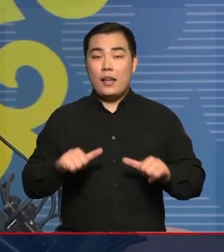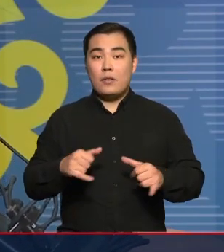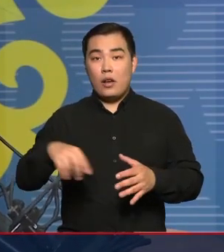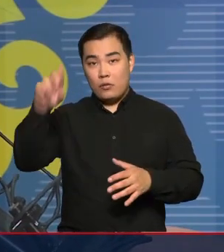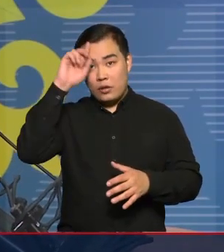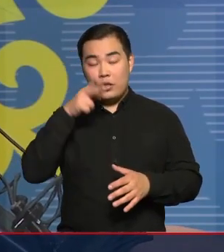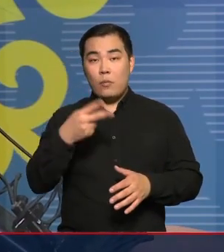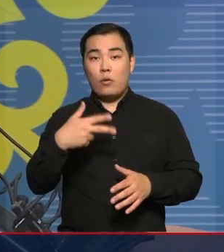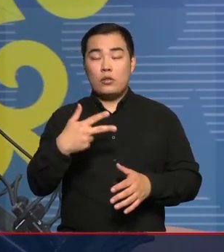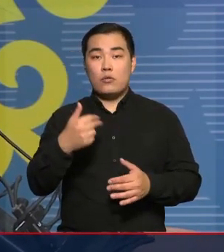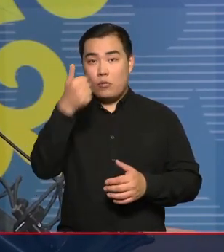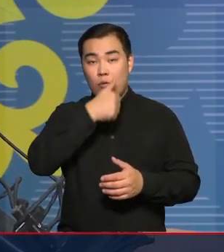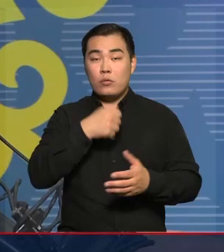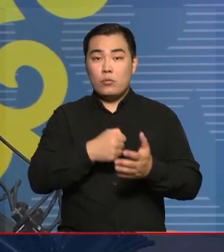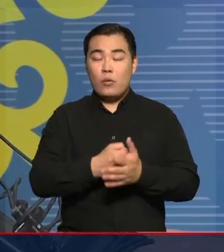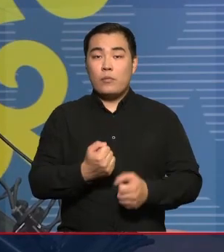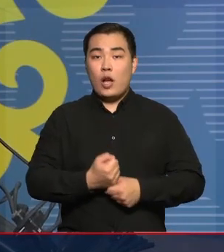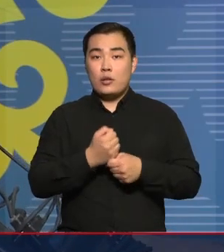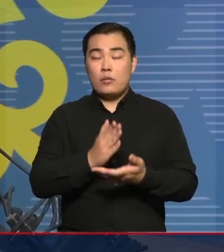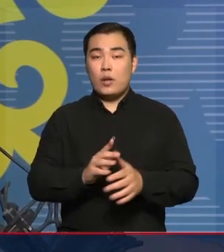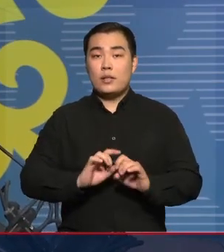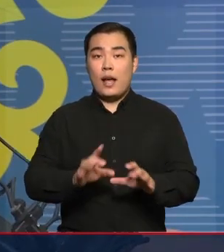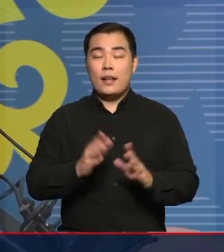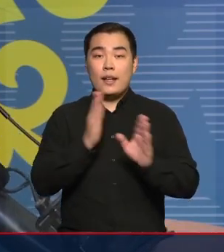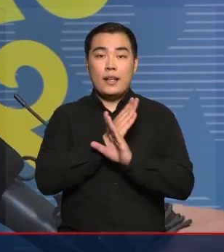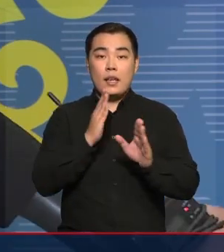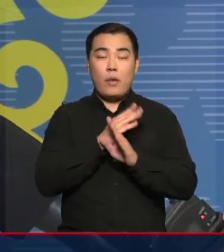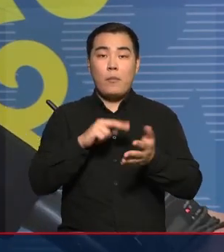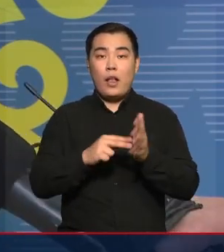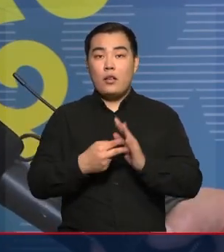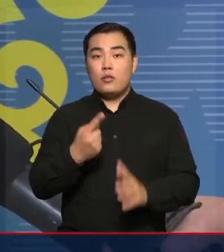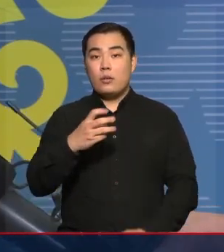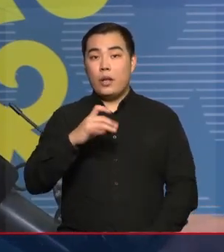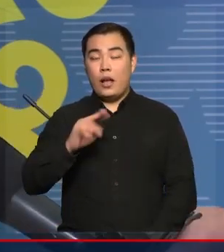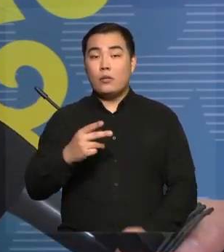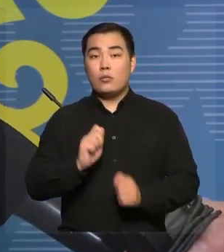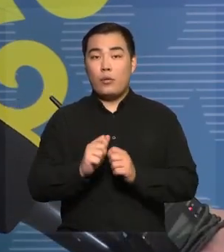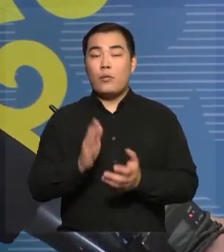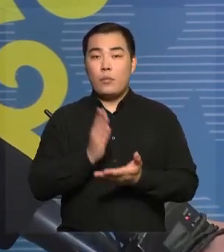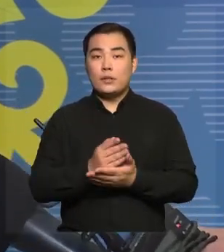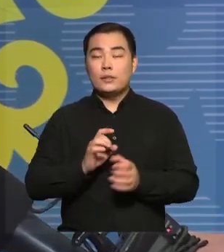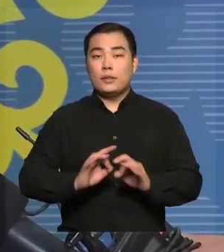2030 жылға дейін қаржылай қолдайтынын айтты. Яғни климаттық жобаларға 100 миллиард доллар бөлетінін жеткізді.